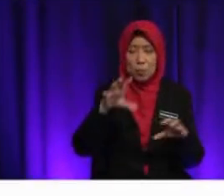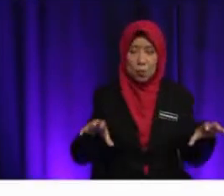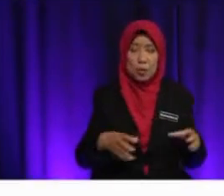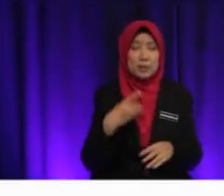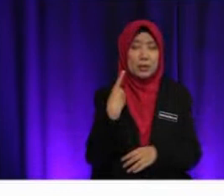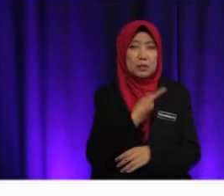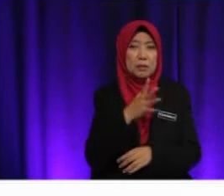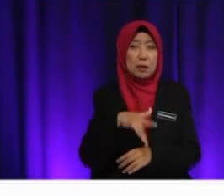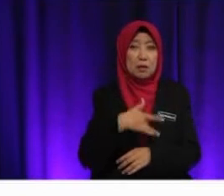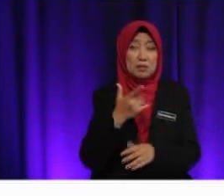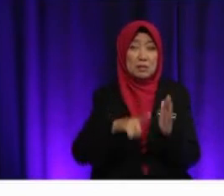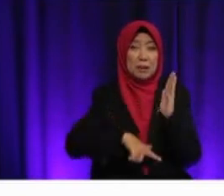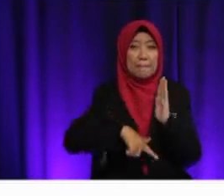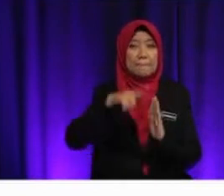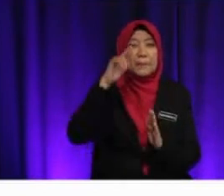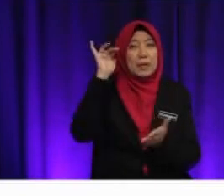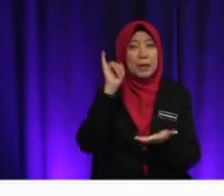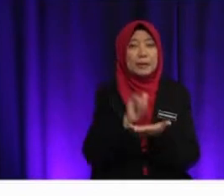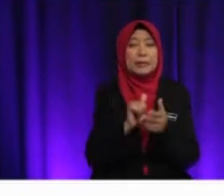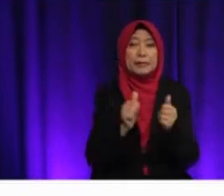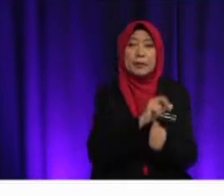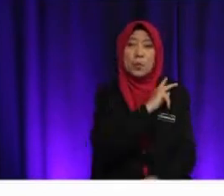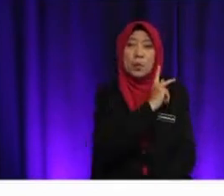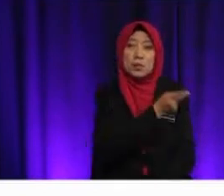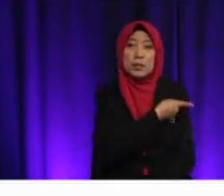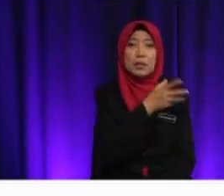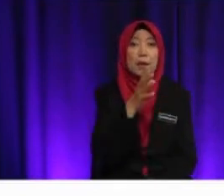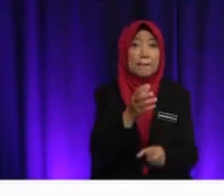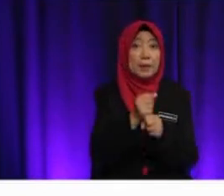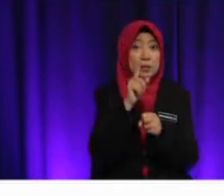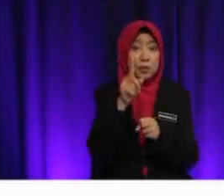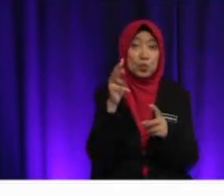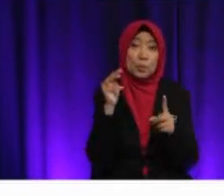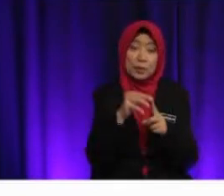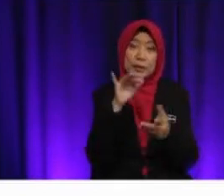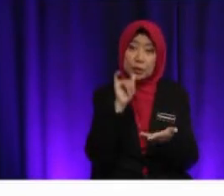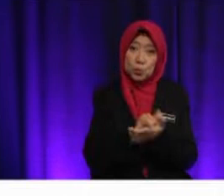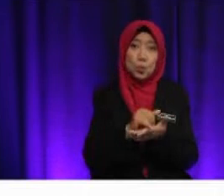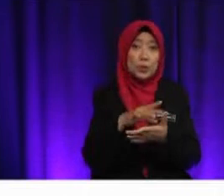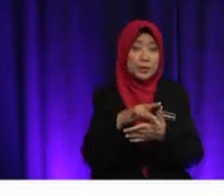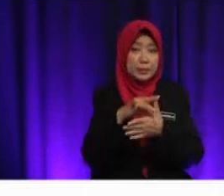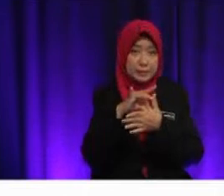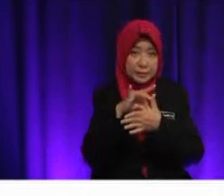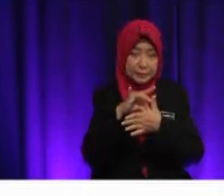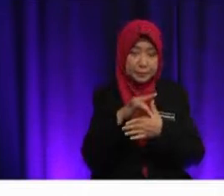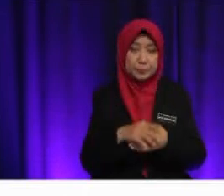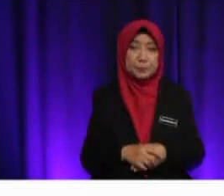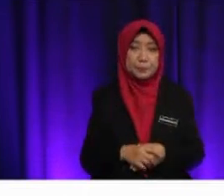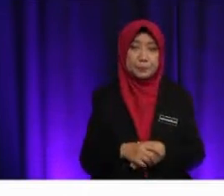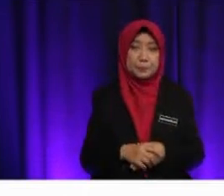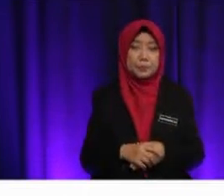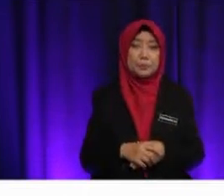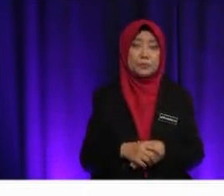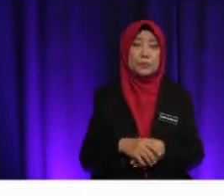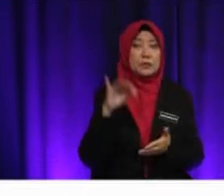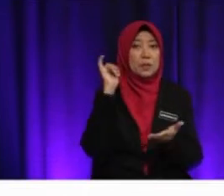tadi. Yakin dengan kekuasaannya. Satu markah. Itu dipanggil isi. Kemudian hal ini yang demikian kerana Allah ada Tuhan